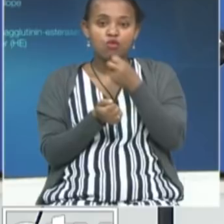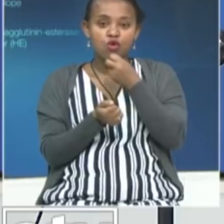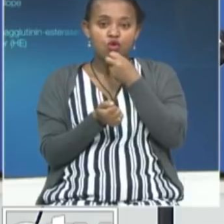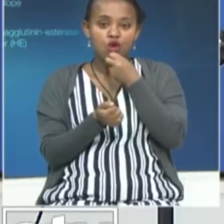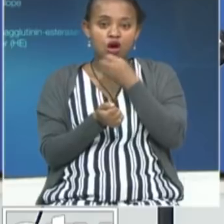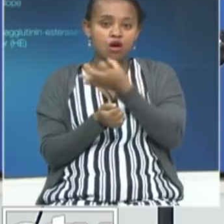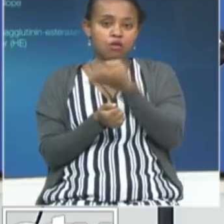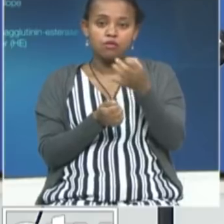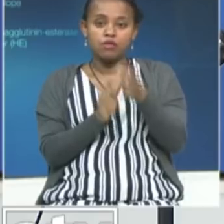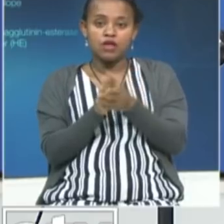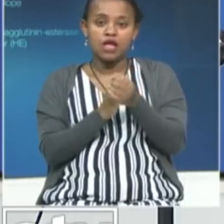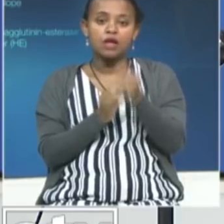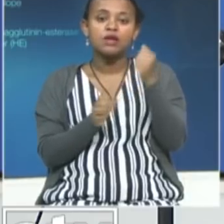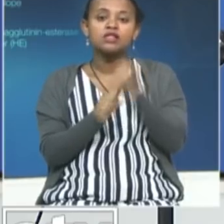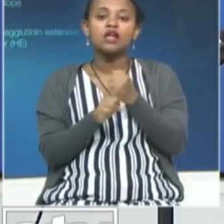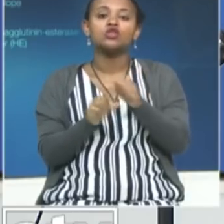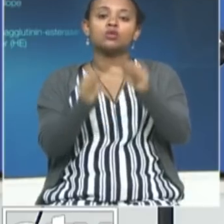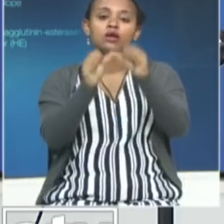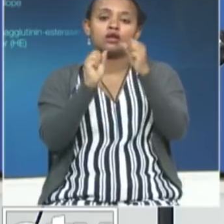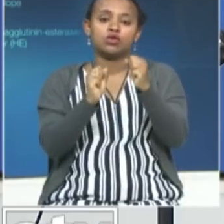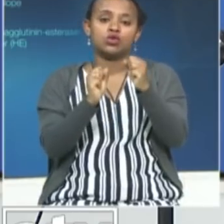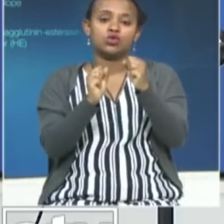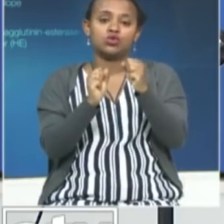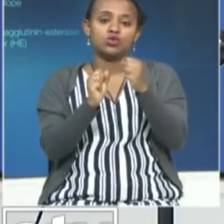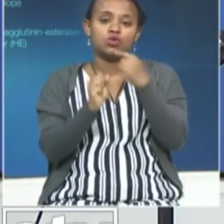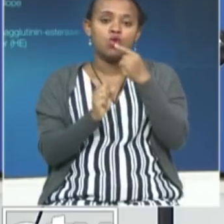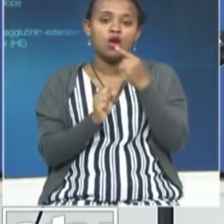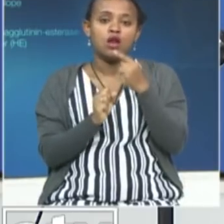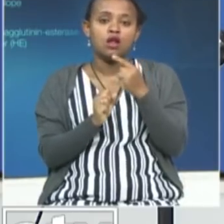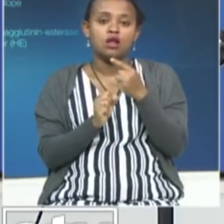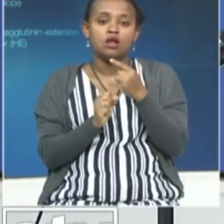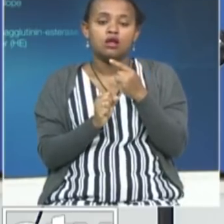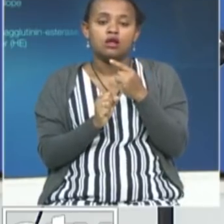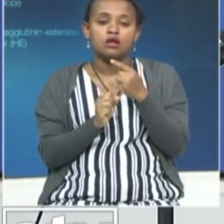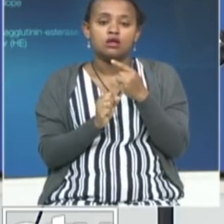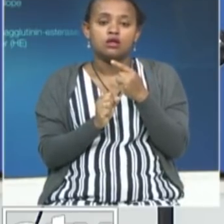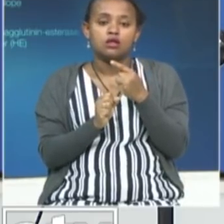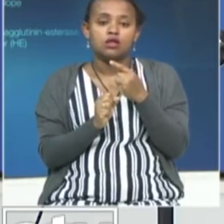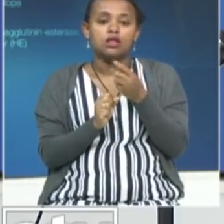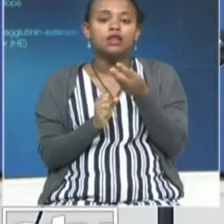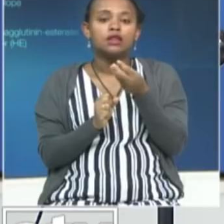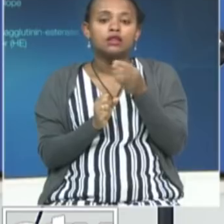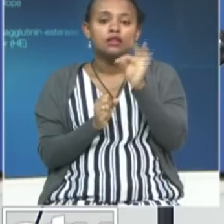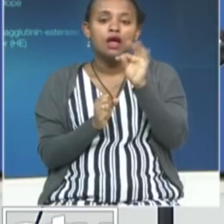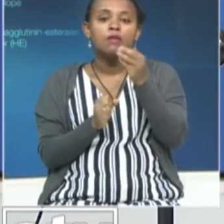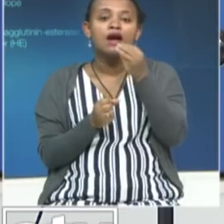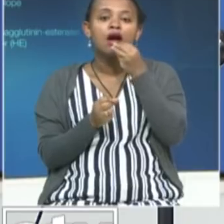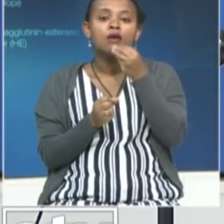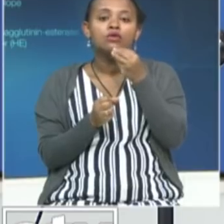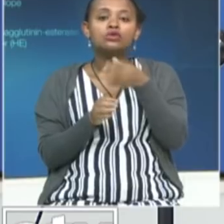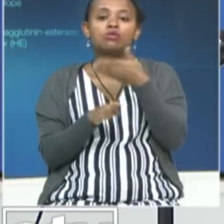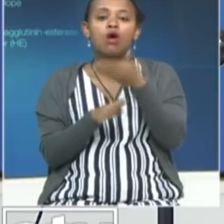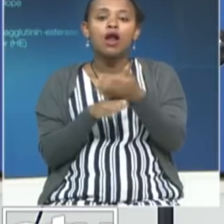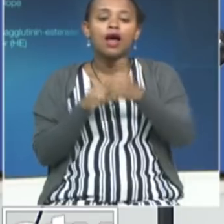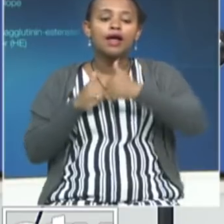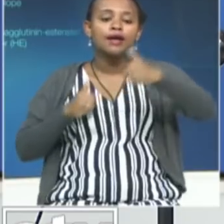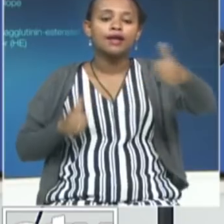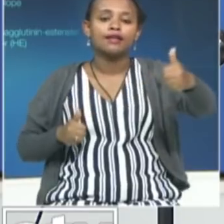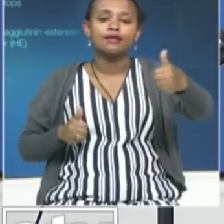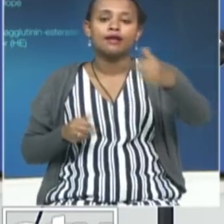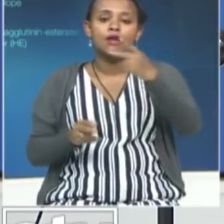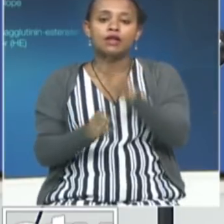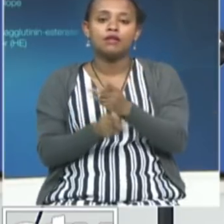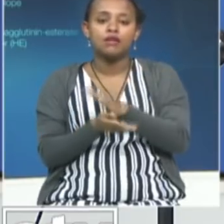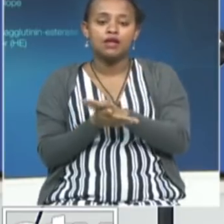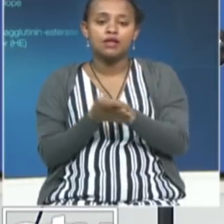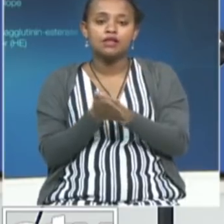መታጠብና ስራቸው መቀጠል እንደሚችሉ ተነስቷል። ተስተናጋጆች በኩል ምን ማድረግ ይቻላል? ርቀትን ከመጠበቅ አንጻር ሊሆን ይችላል፣